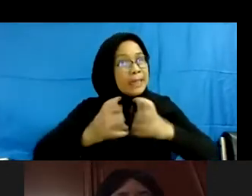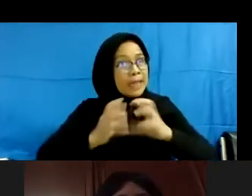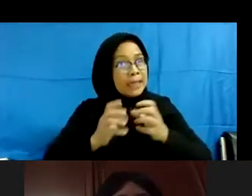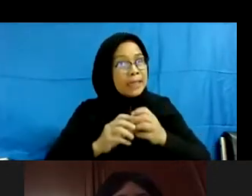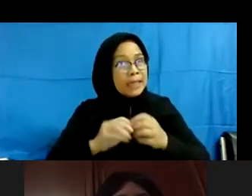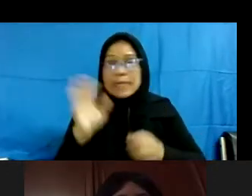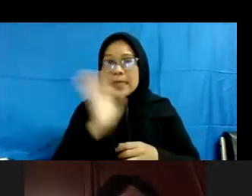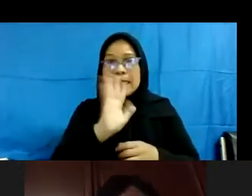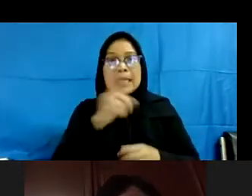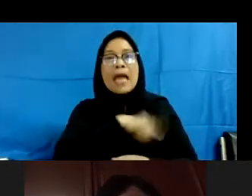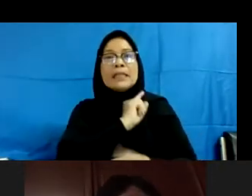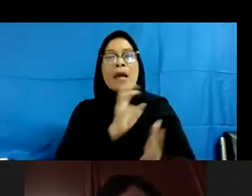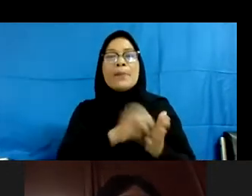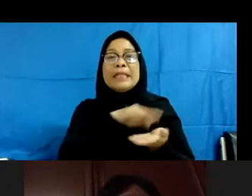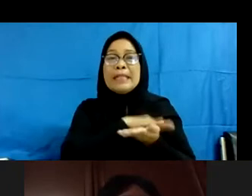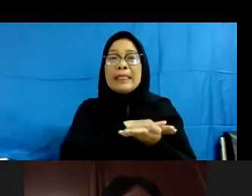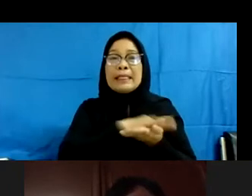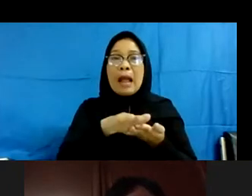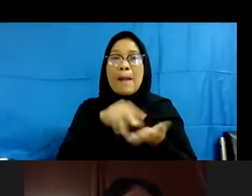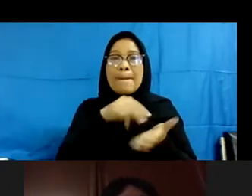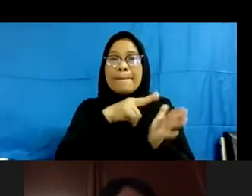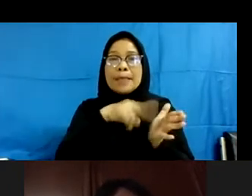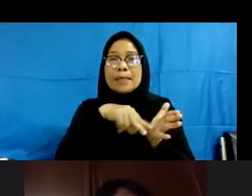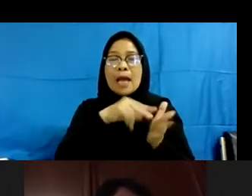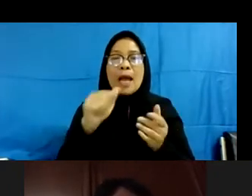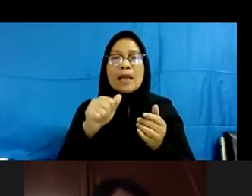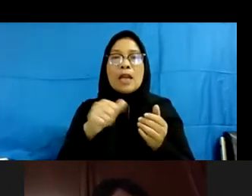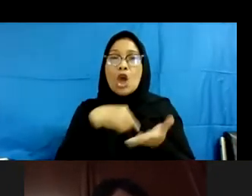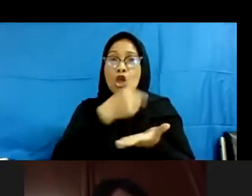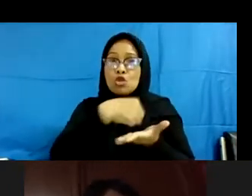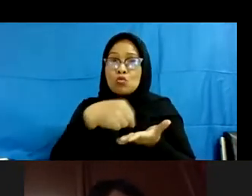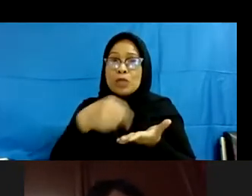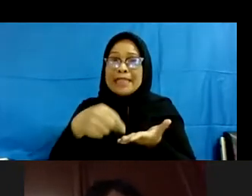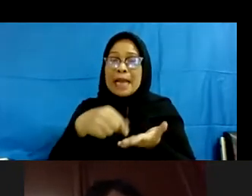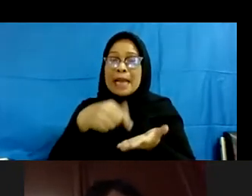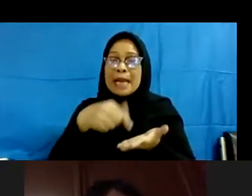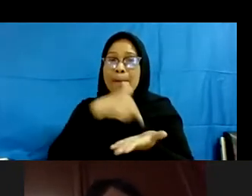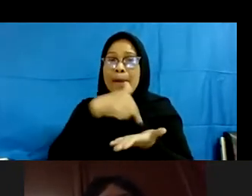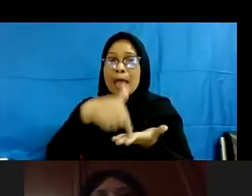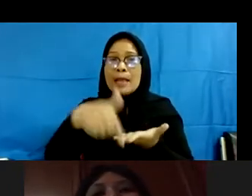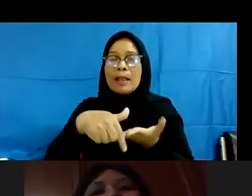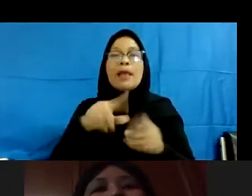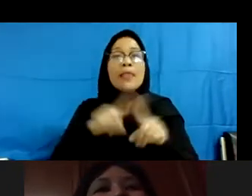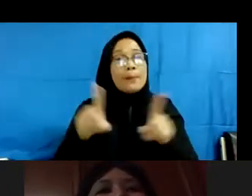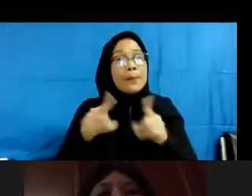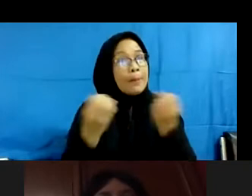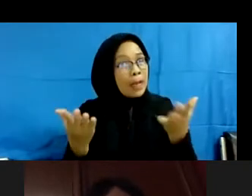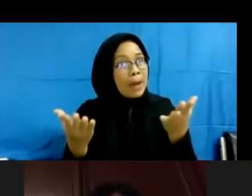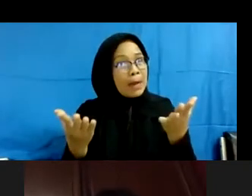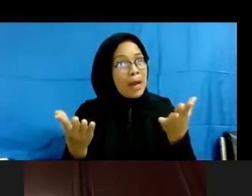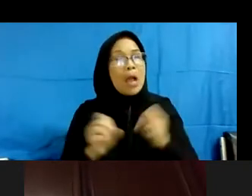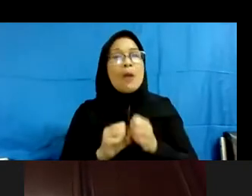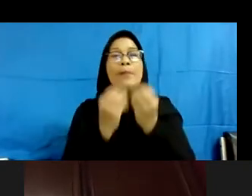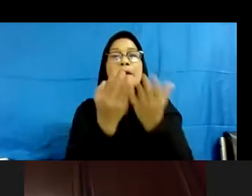bukan hanya mencetak bacaan dalam bentuk tulisan Braille, tapi bagaimana memberikan pemahaman